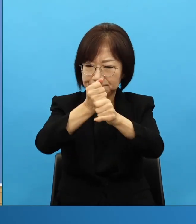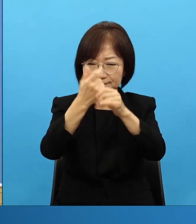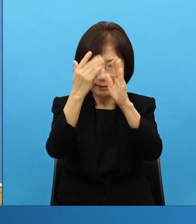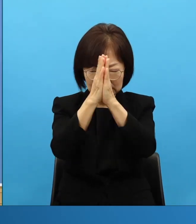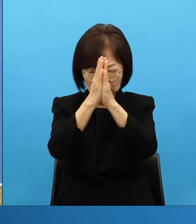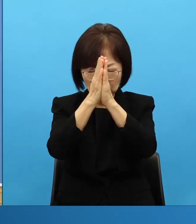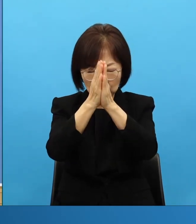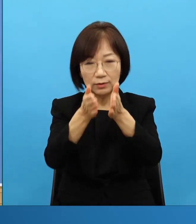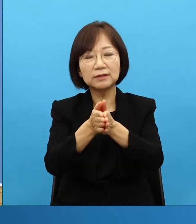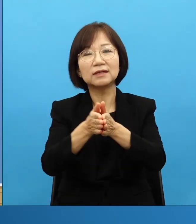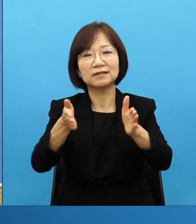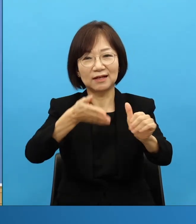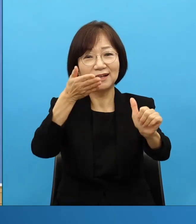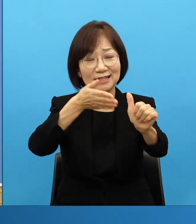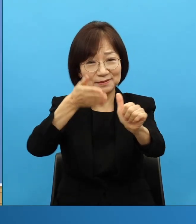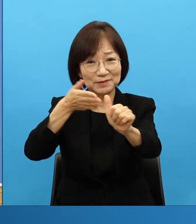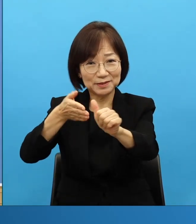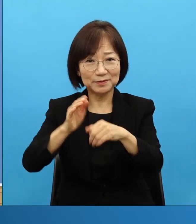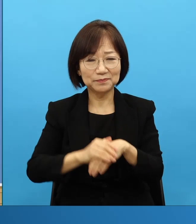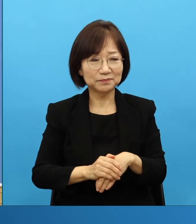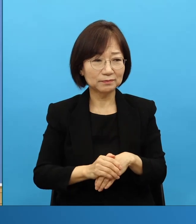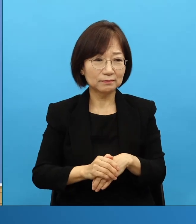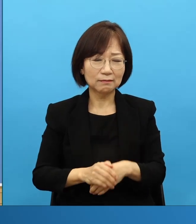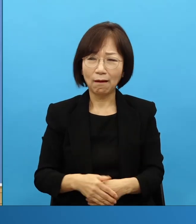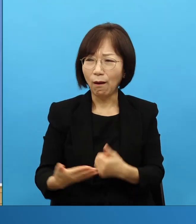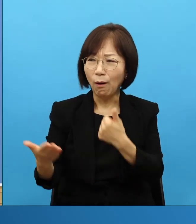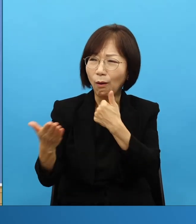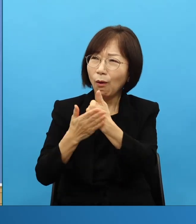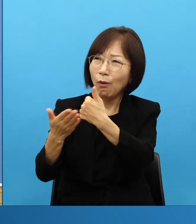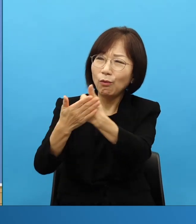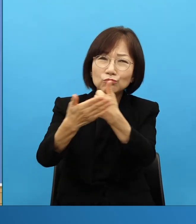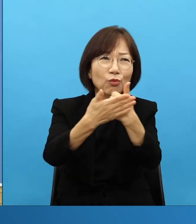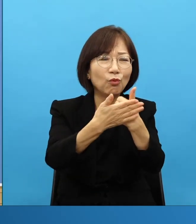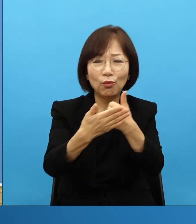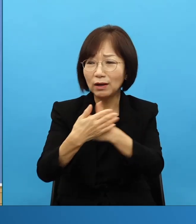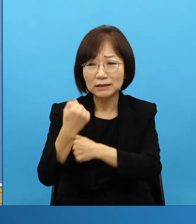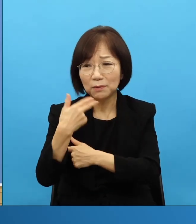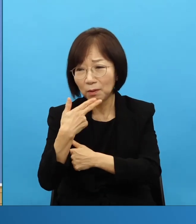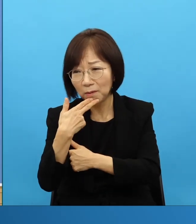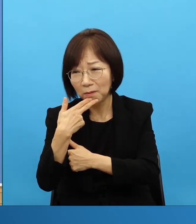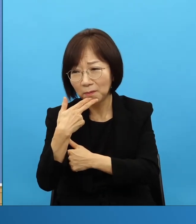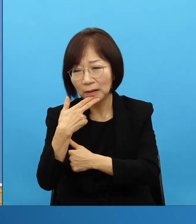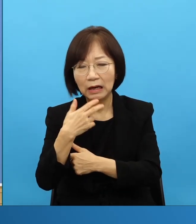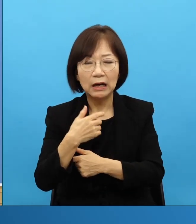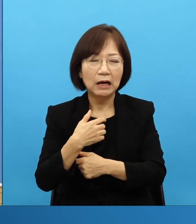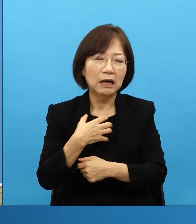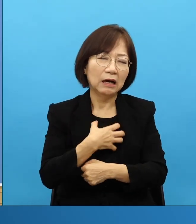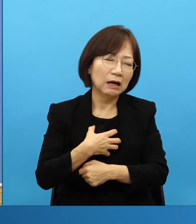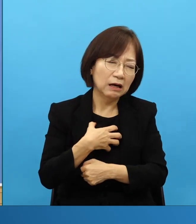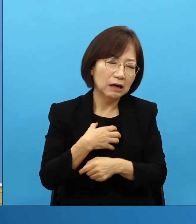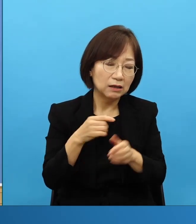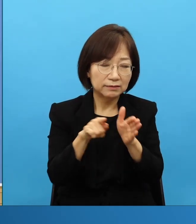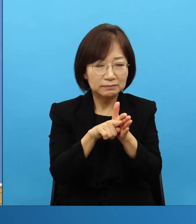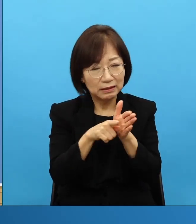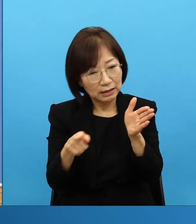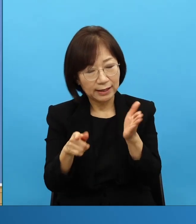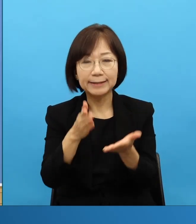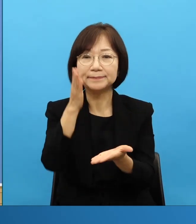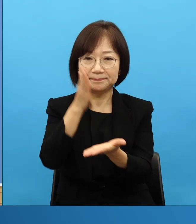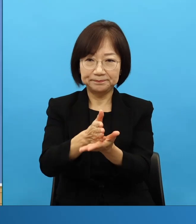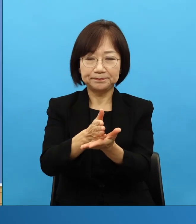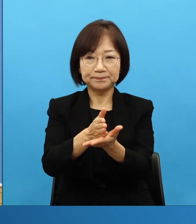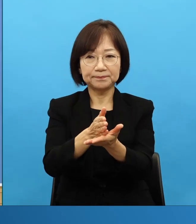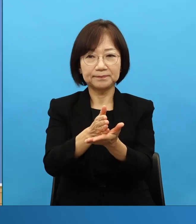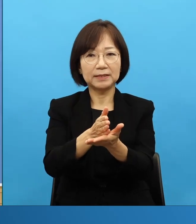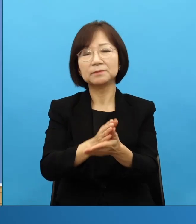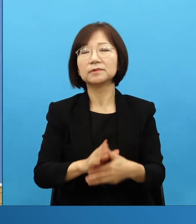covenant of God and pray. 배경 없는 분도 조금도 흔들리지 마세요. Those without any kind of background, do not shake at all.